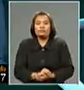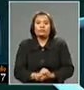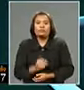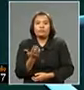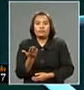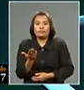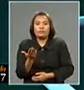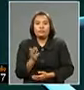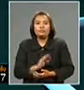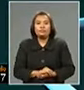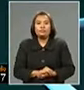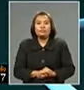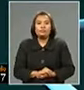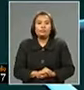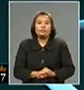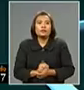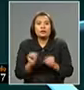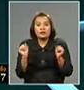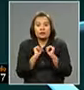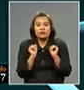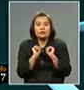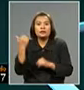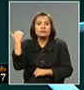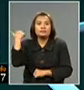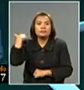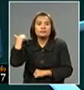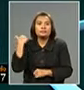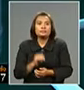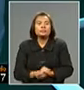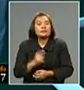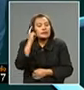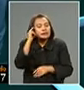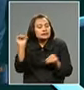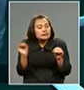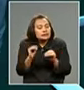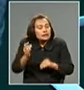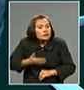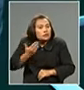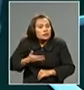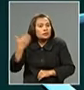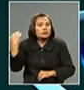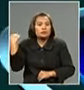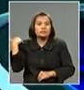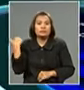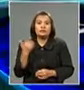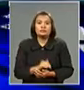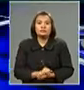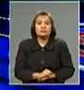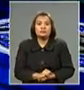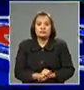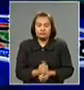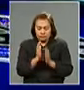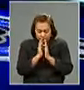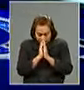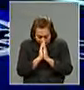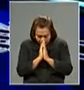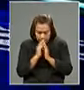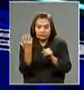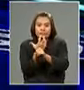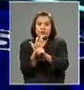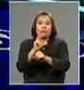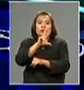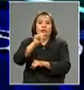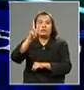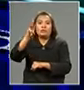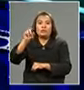หวไหมครับยังเย็นๆกันอยู่เลยนะครับแต่อีกไม่นานก็จะร้อนแล้วนะครับสวัสดีครับนี่คือทีวี360องศากับ